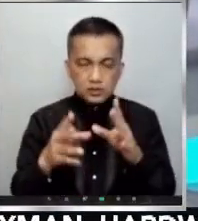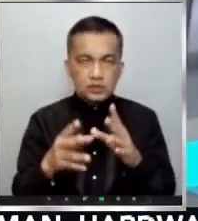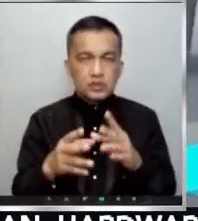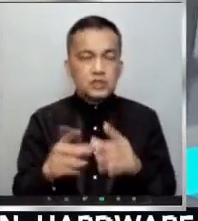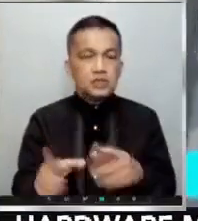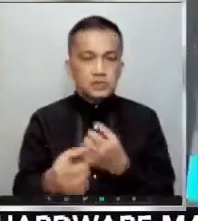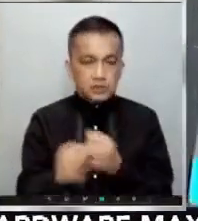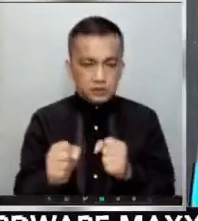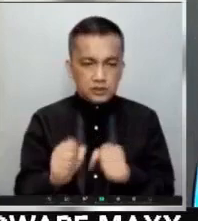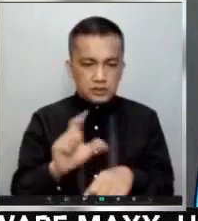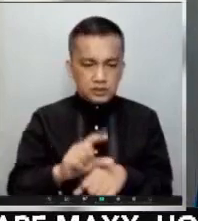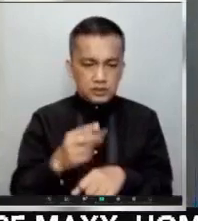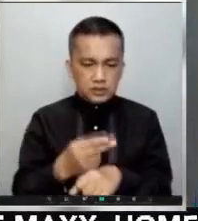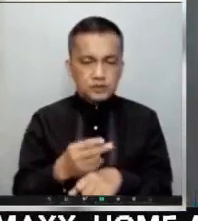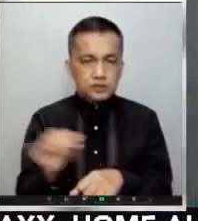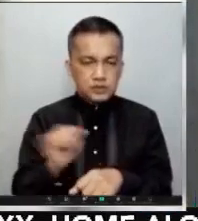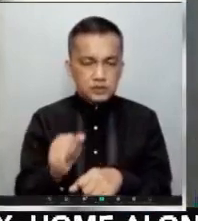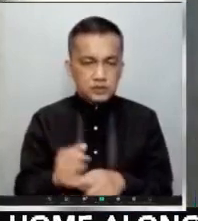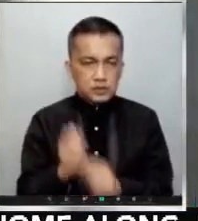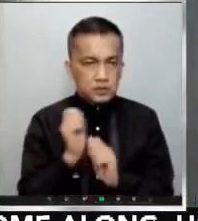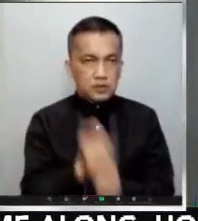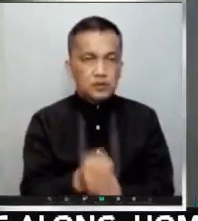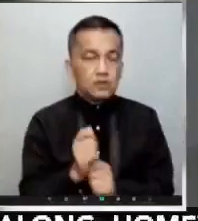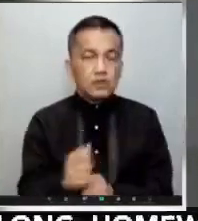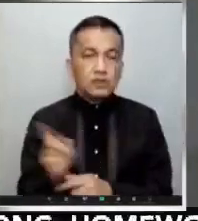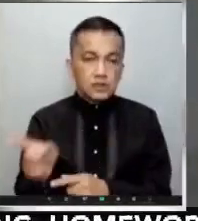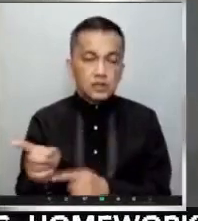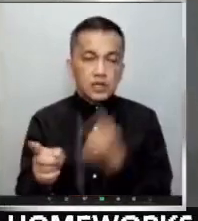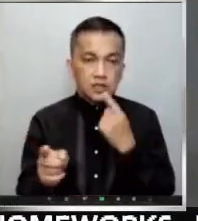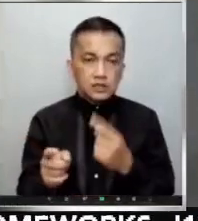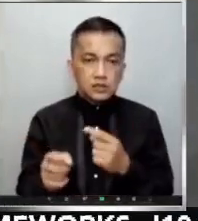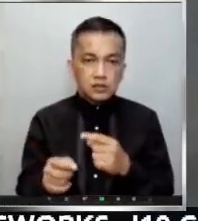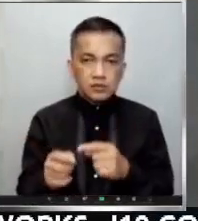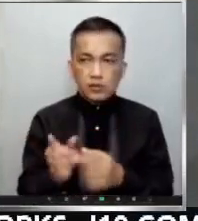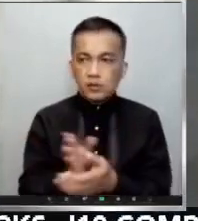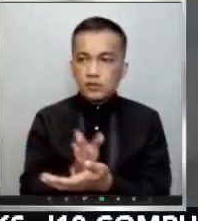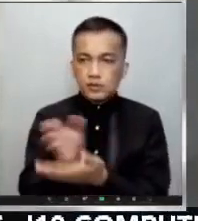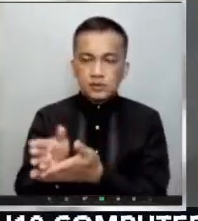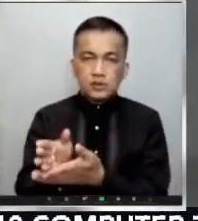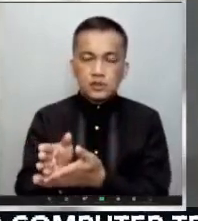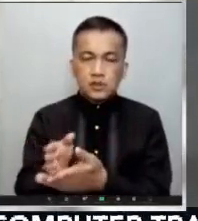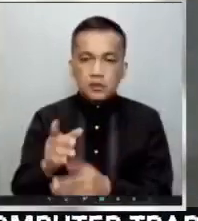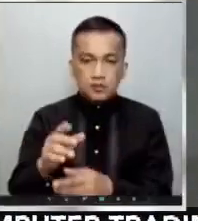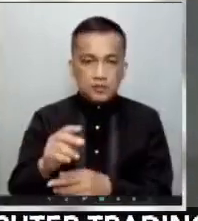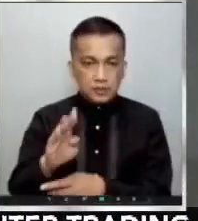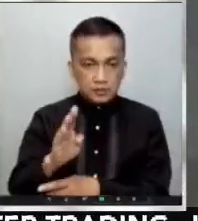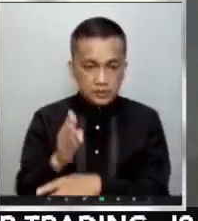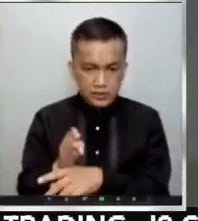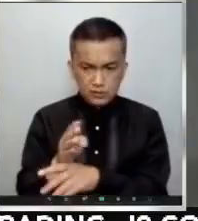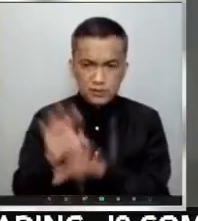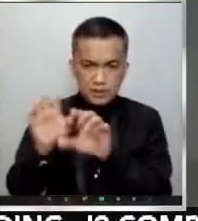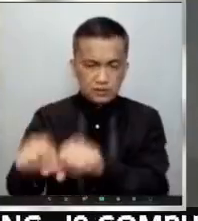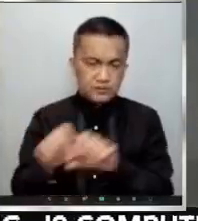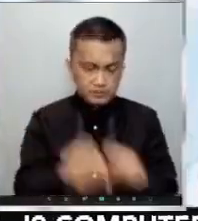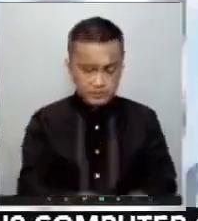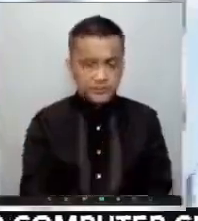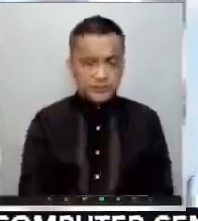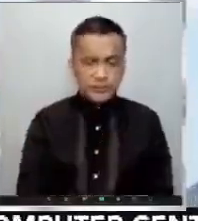ilang nangingisda sa Navotas na umaabot na sa Bataan para lang makahuli. Nakatutok si Jonathan